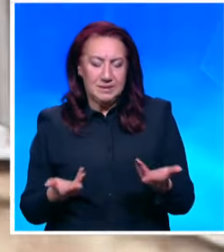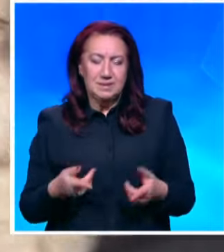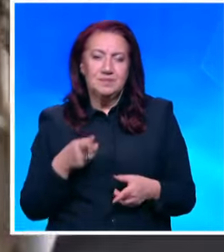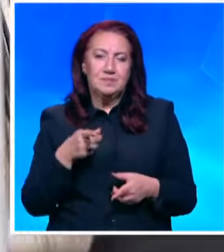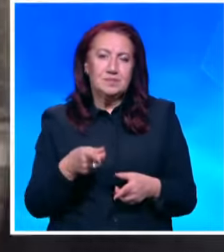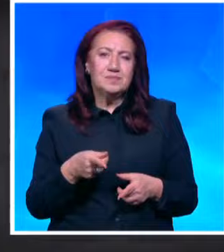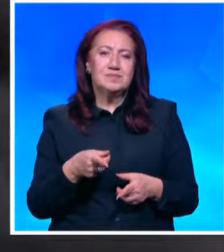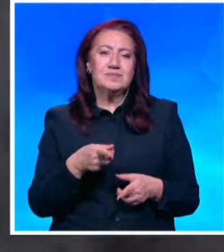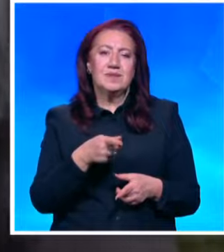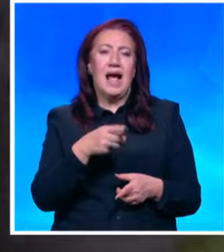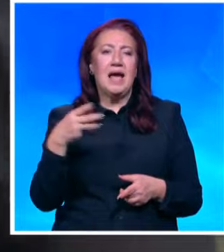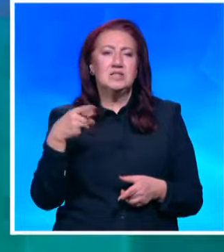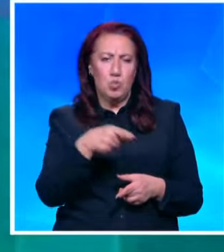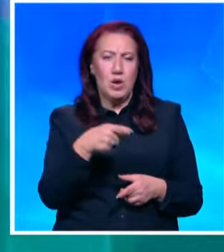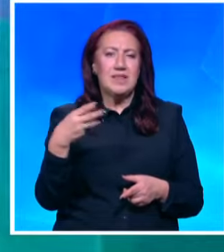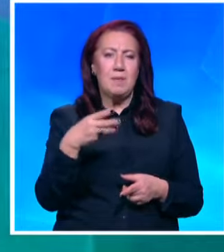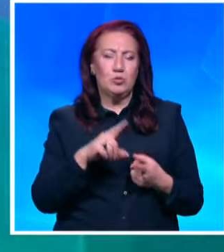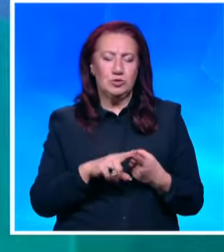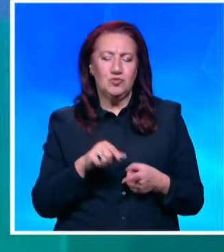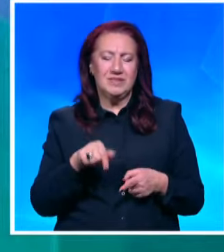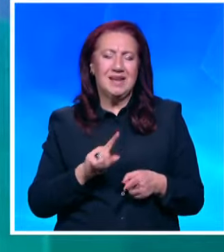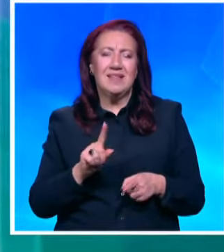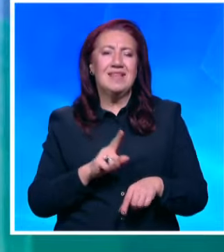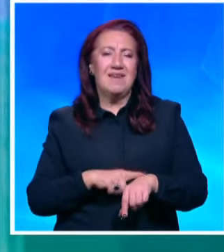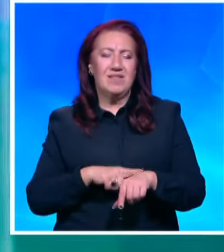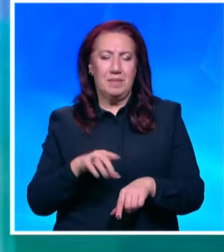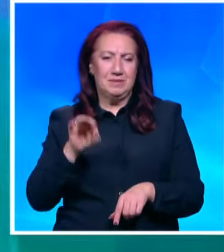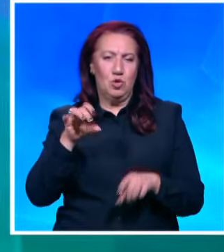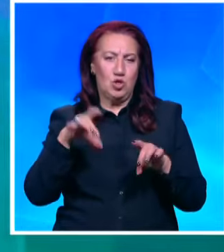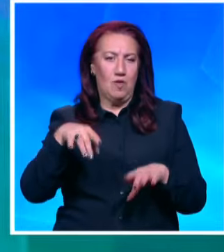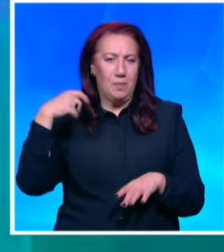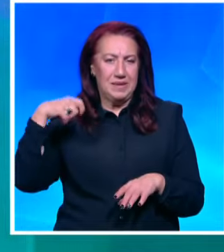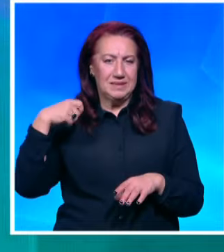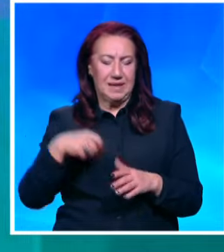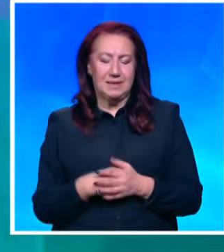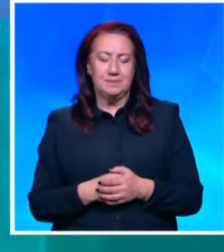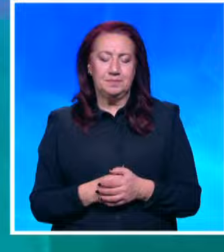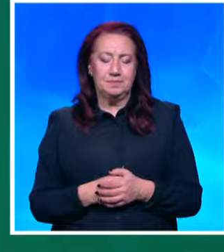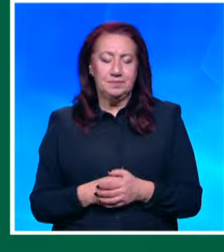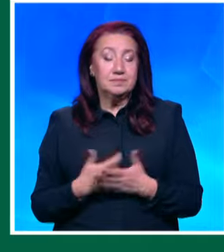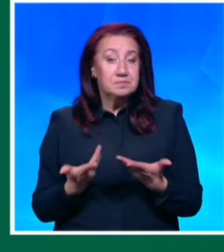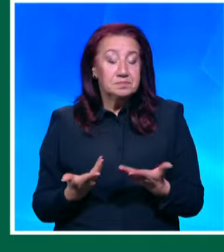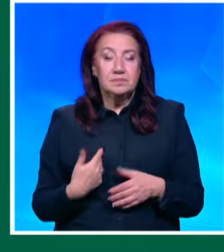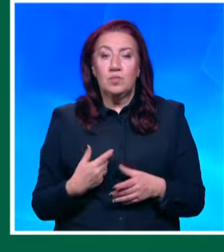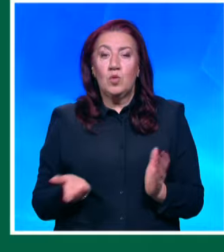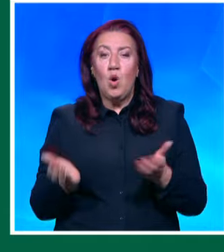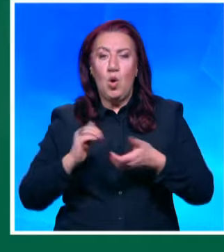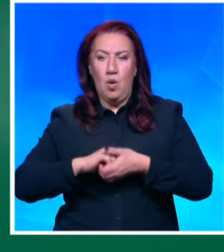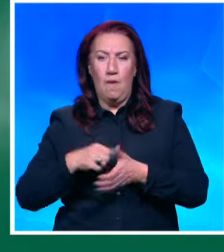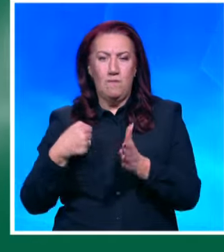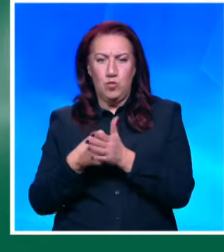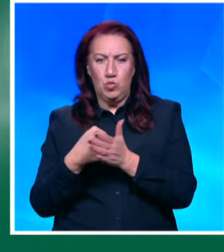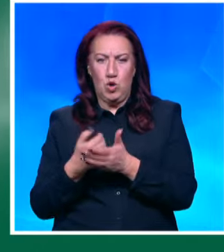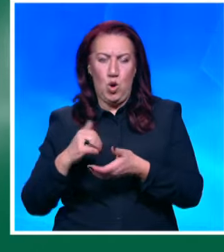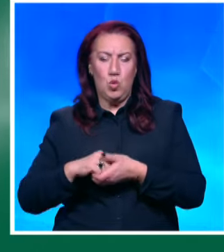за нов президент. От последния час масови оставки във футболен клуб Хебър. Всички членове на управителния съвет са